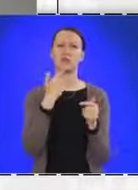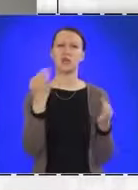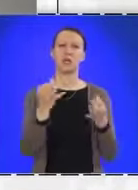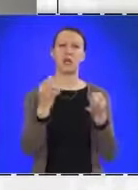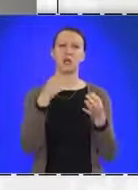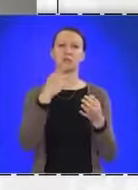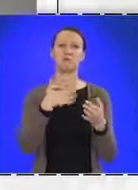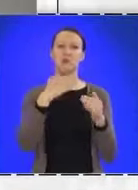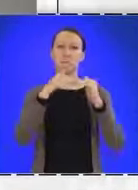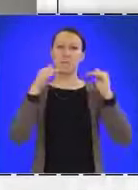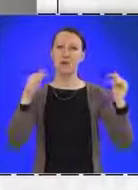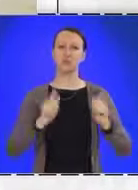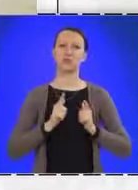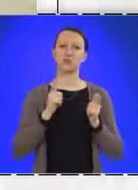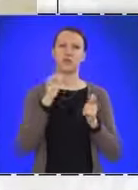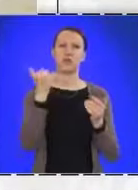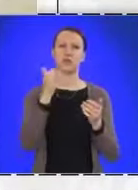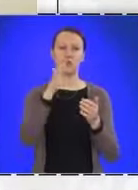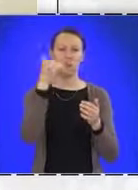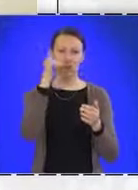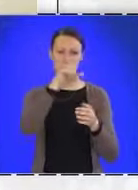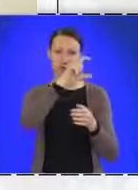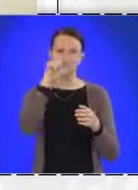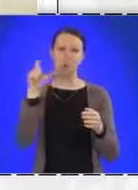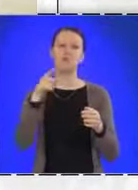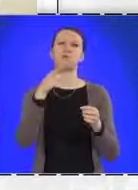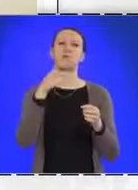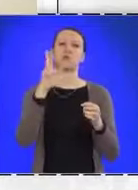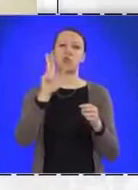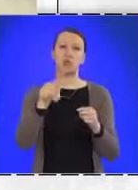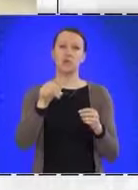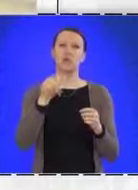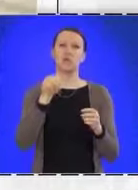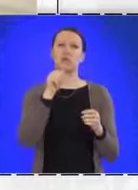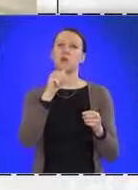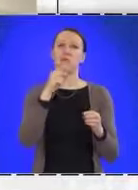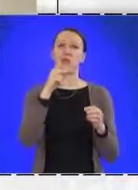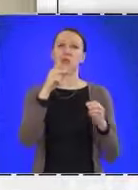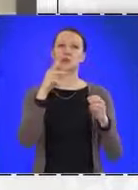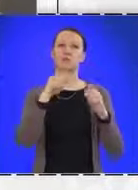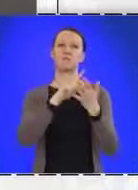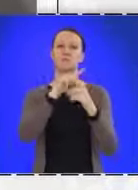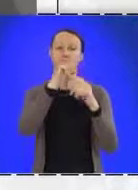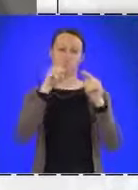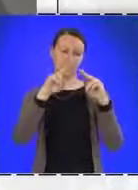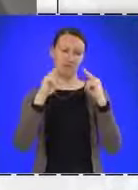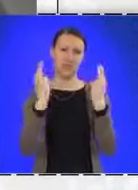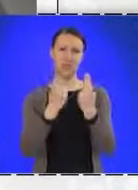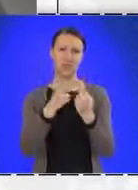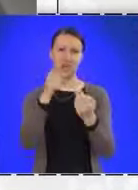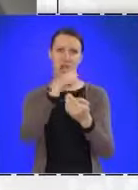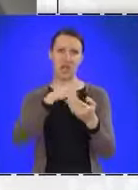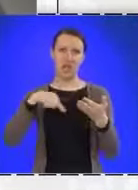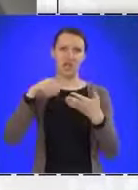živote i nekakve svoje paralelne živote, uvjetno nazovimo ih. Tako, dakle, imamo i svoje virtualne